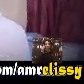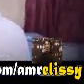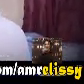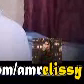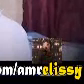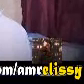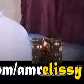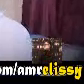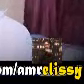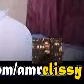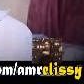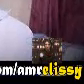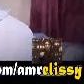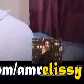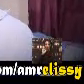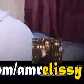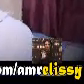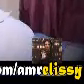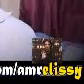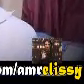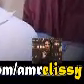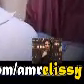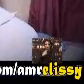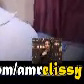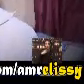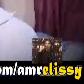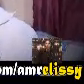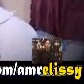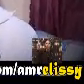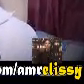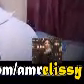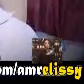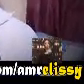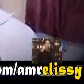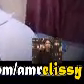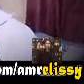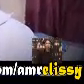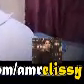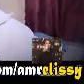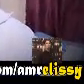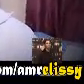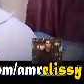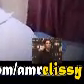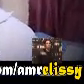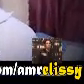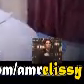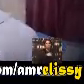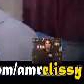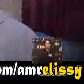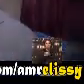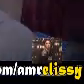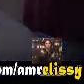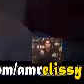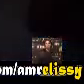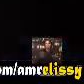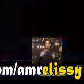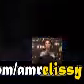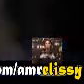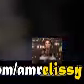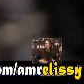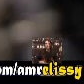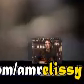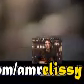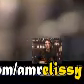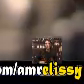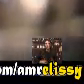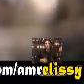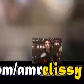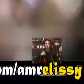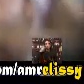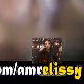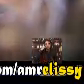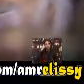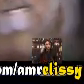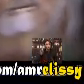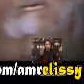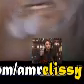ب30,000 جنيه. فطبعا انا دخت 7 دخات على الدكاترة، الامكانيات دي تسمحش. لجأت